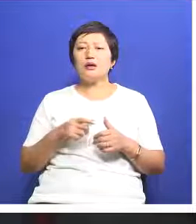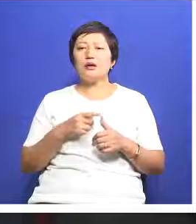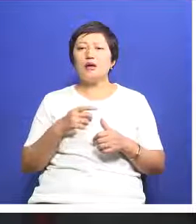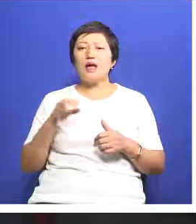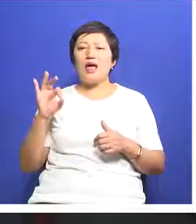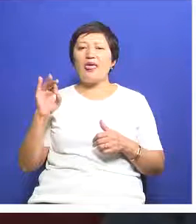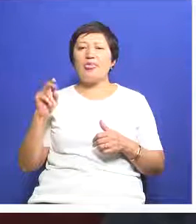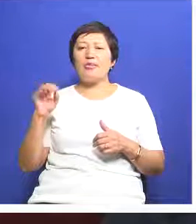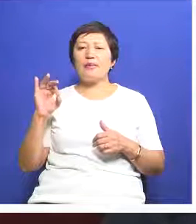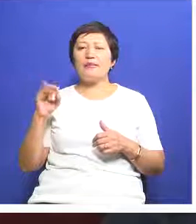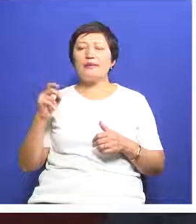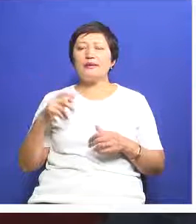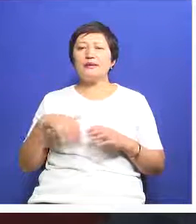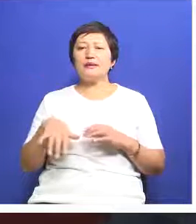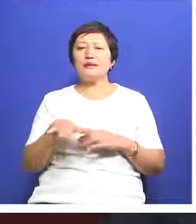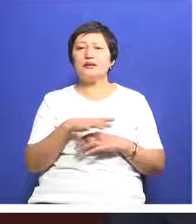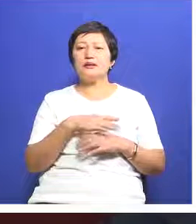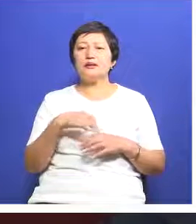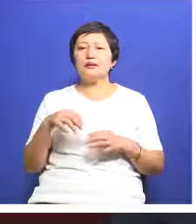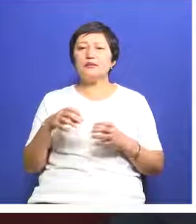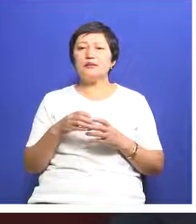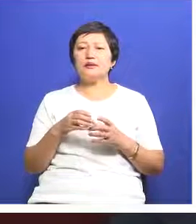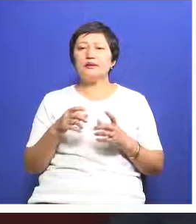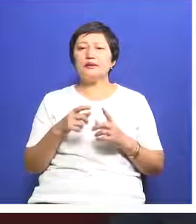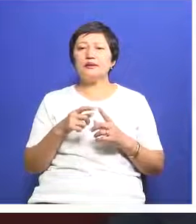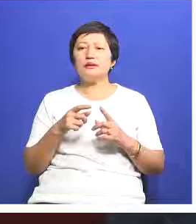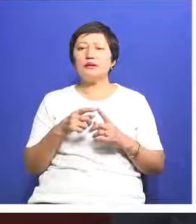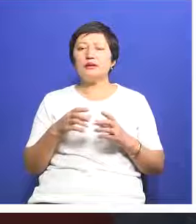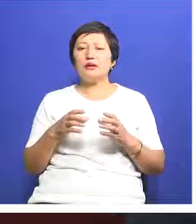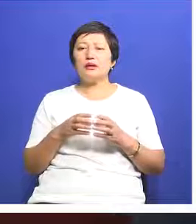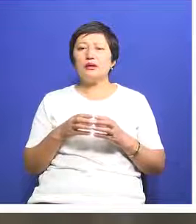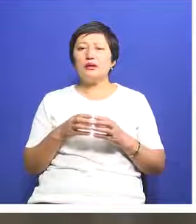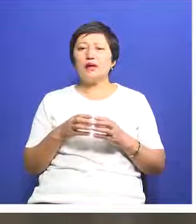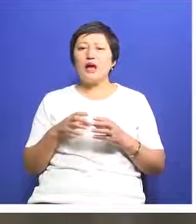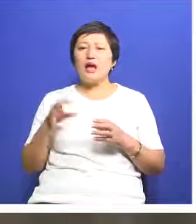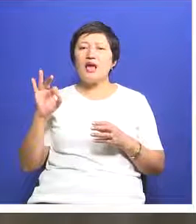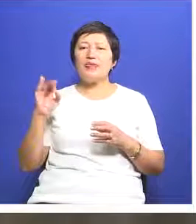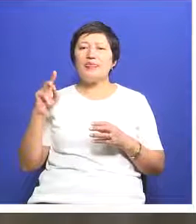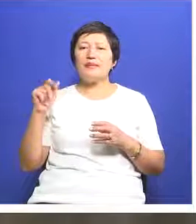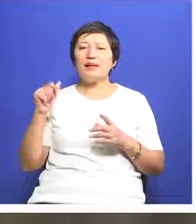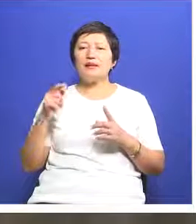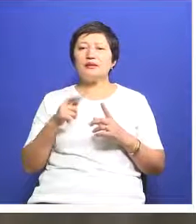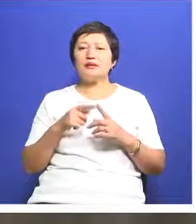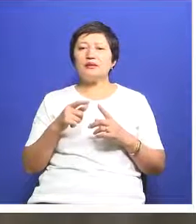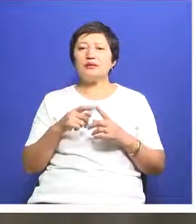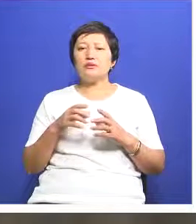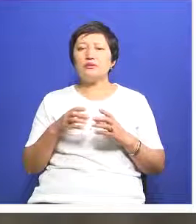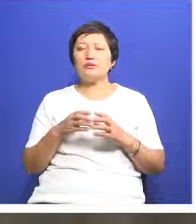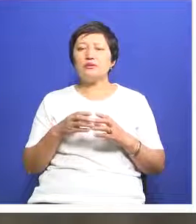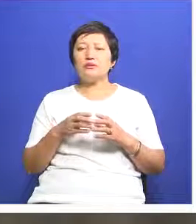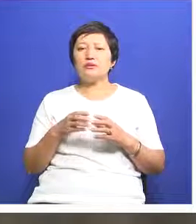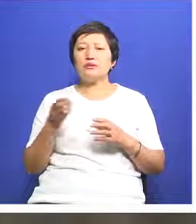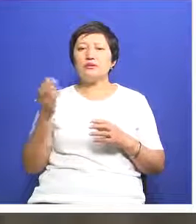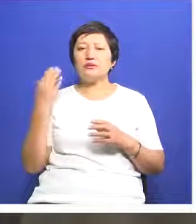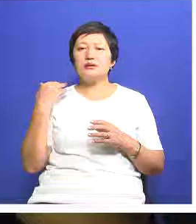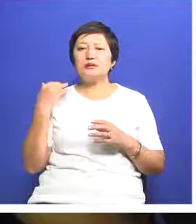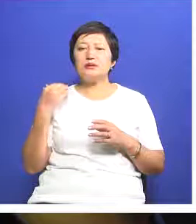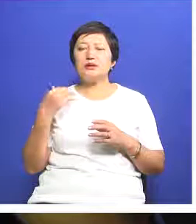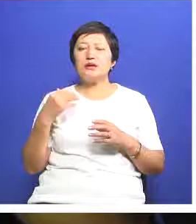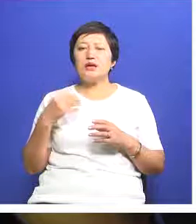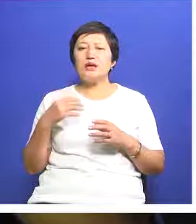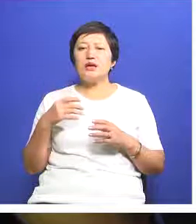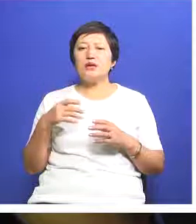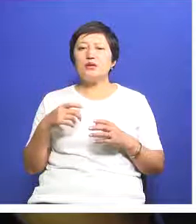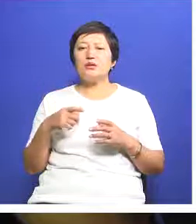etti mekanı. Ha, mınan, bunu yengiz. Mına intimak etti mekanı. İntimak da aytıp otur mu? Ya biz keşege çaylı